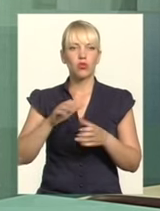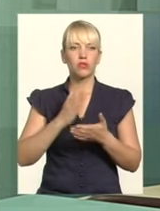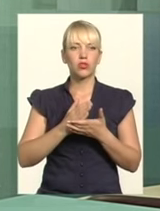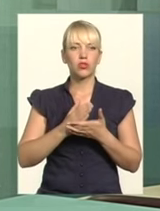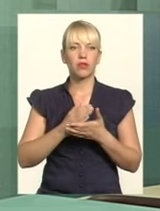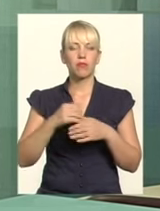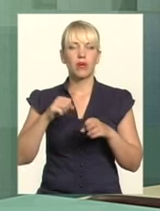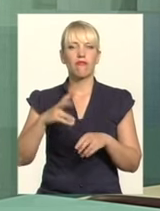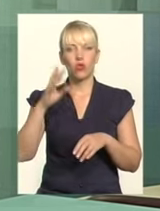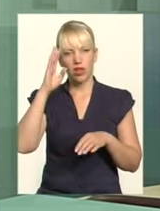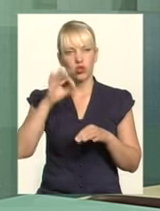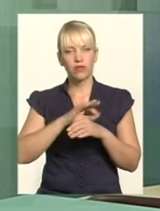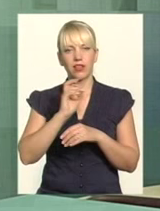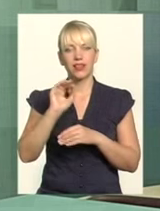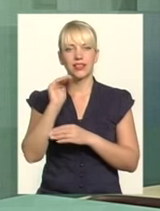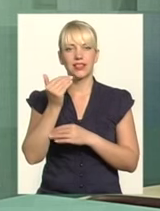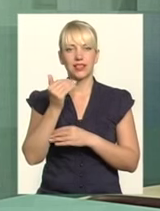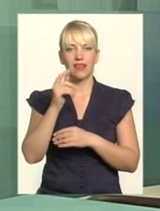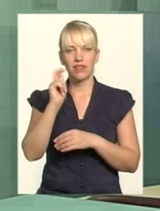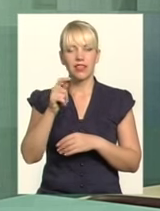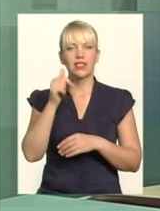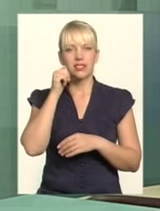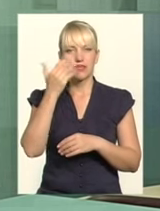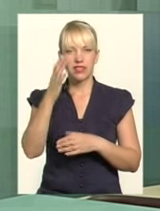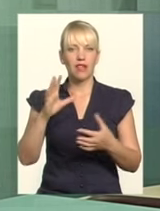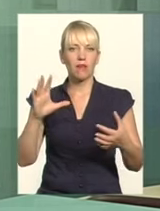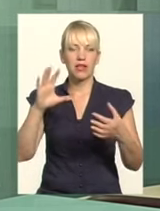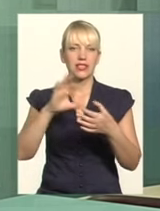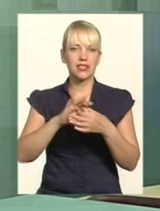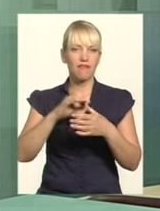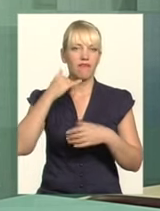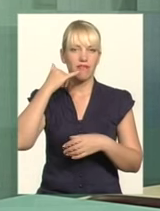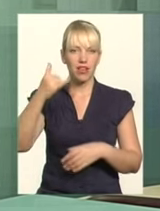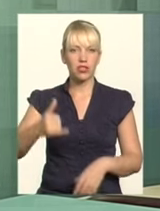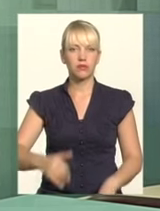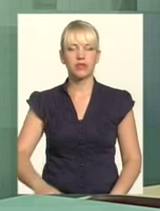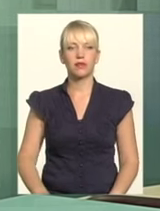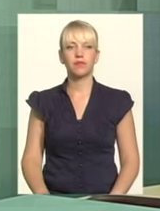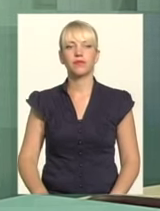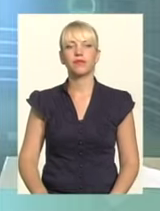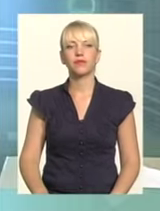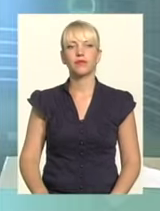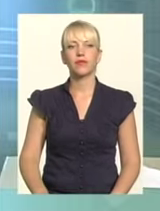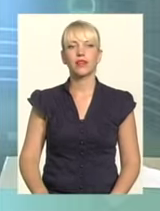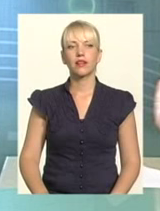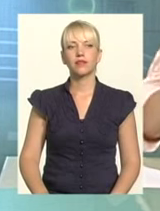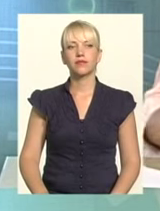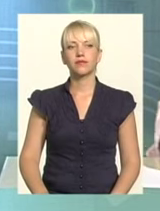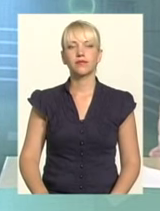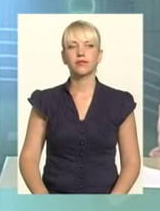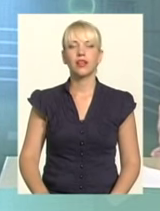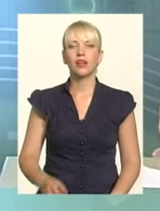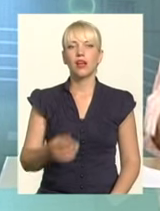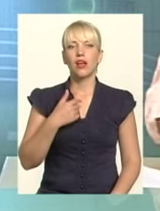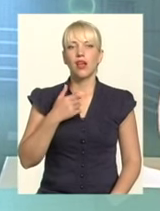право на чоловіка, як дитини війни. Завтра ми з вами зв'яжемося. Добре, дякую. Микола Миколаївичу, скажіть, будь ласка, от